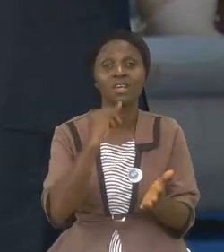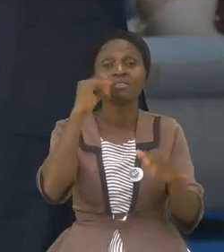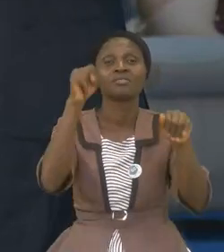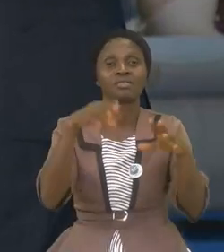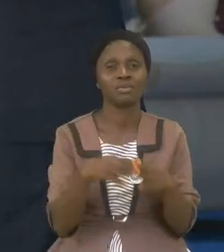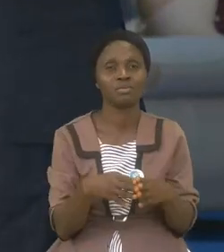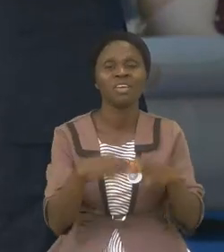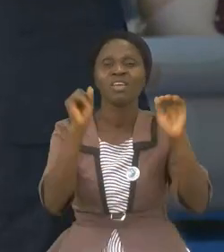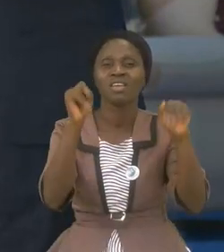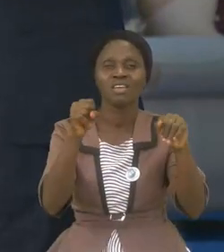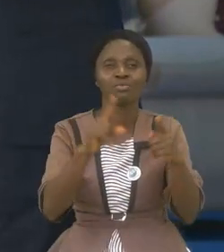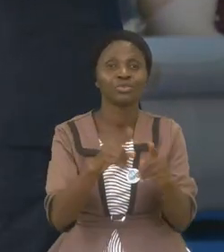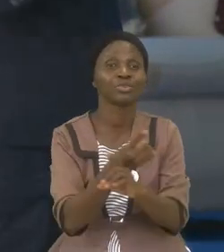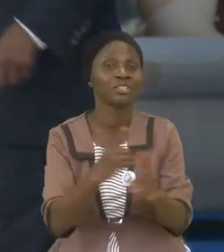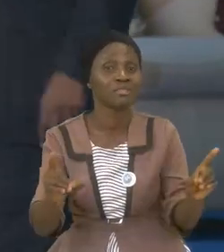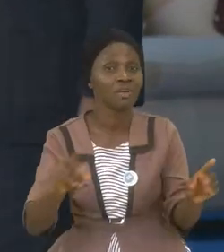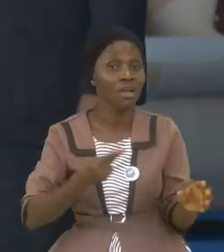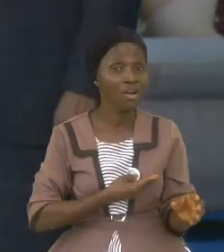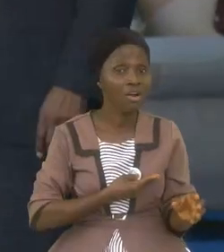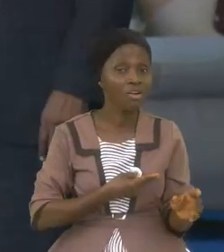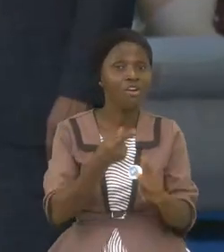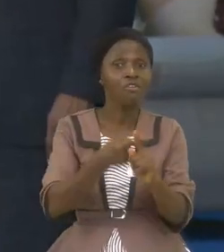avons. Voici notre Dieu que nous servons